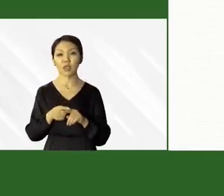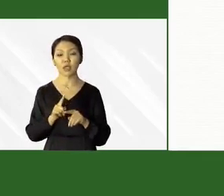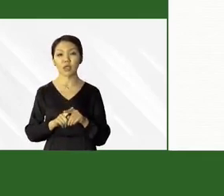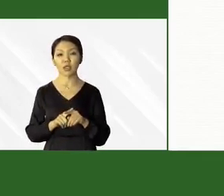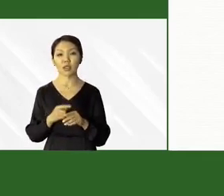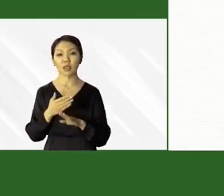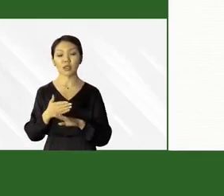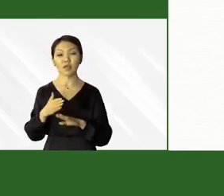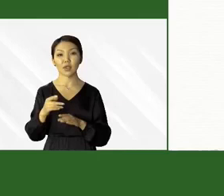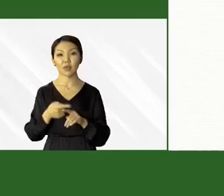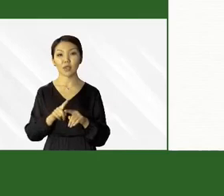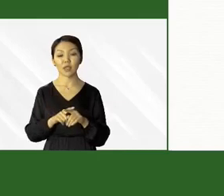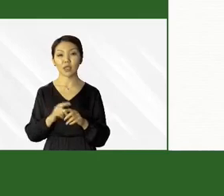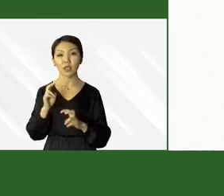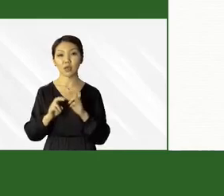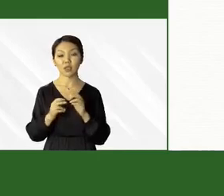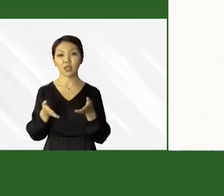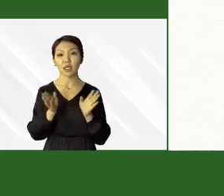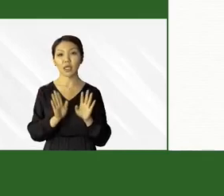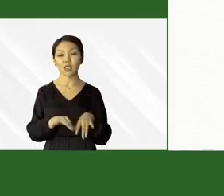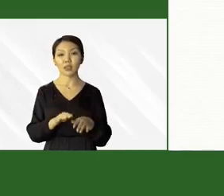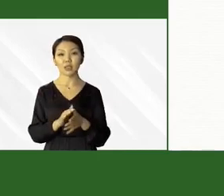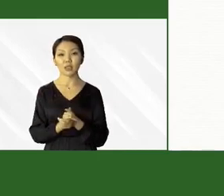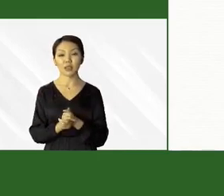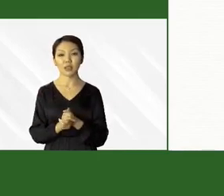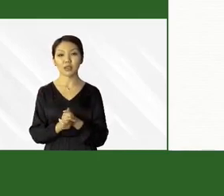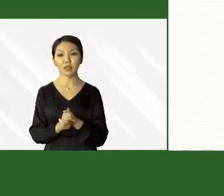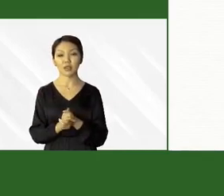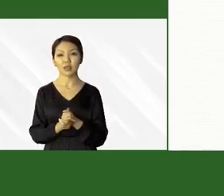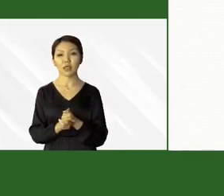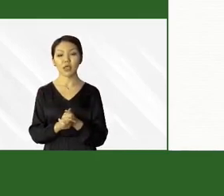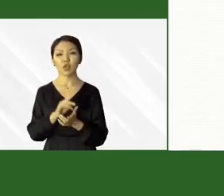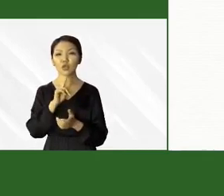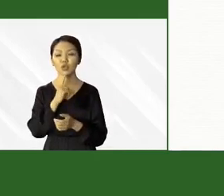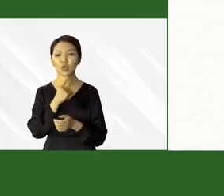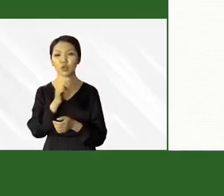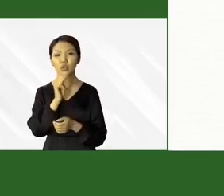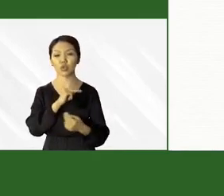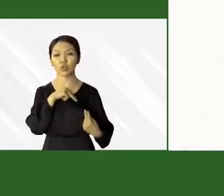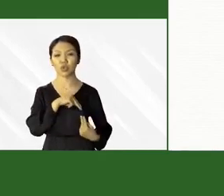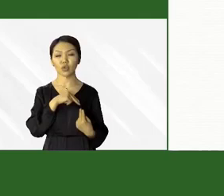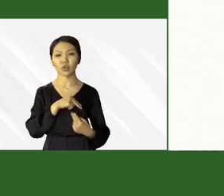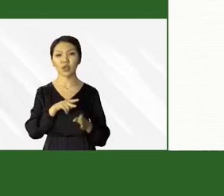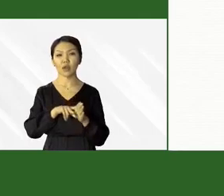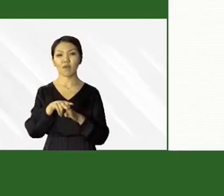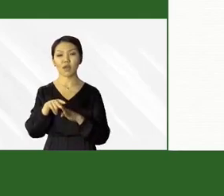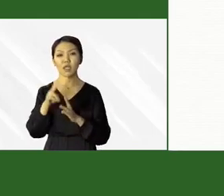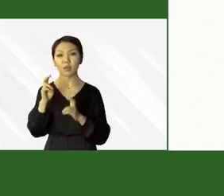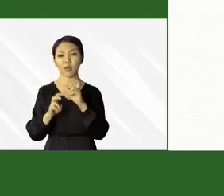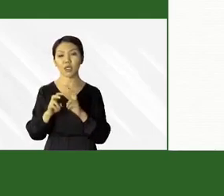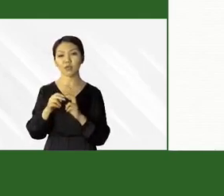останется пережитком прошлого. Во-первых, крайне тяжелый труд, вредное производство табака.